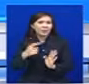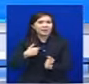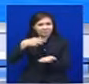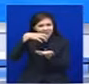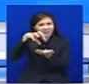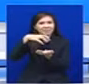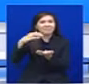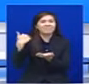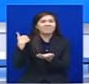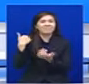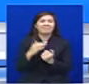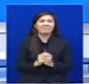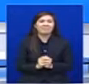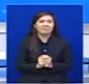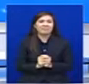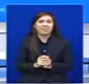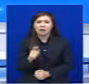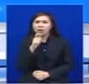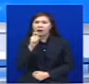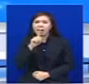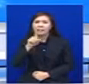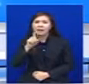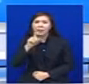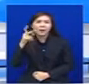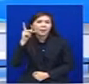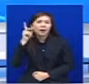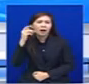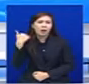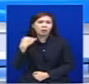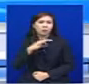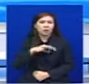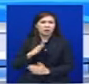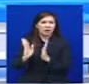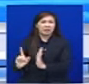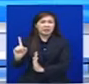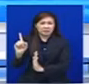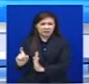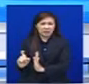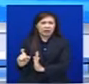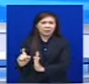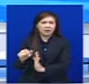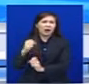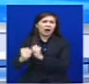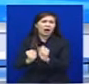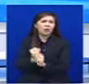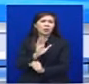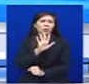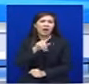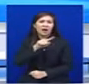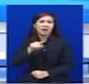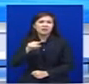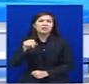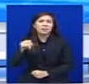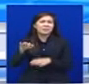ก่ท่านผู้ชมแน่นอนค่ะซึ่งจากการสอบถามนะคะจากผู้สื่อข่าวก็จะเห็นได้ว่าเด็กที่เสียชีวิตนั้นก็จะเป็นเด็กในวัย5ขวบถึง10ขวบเ